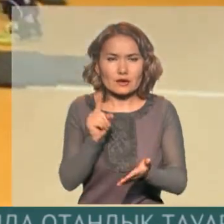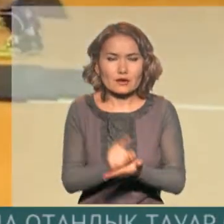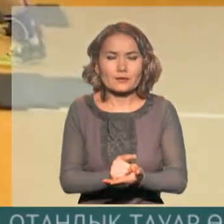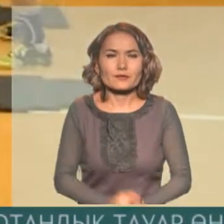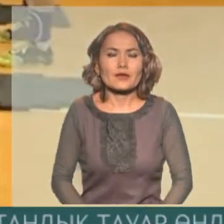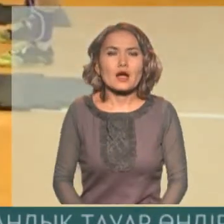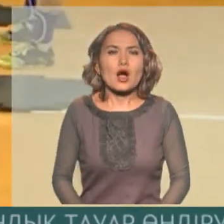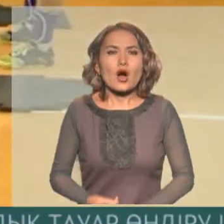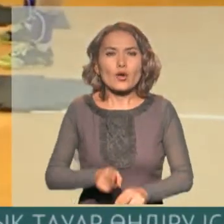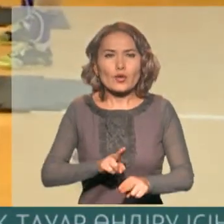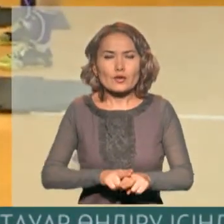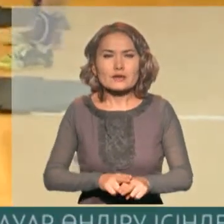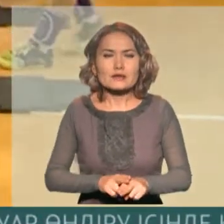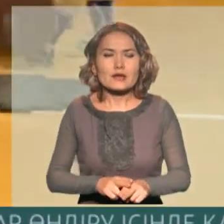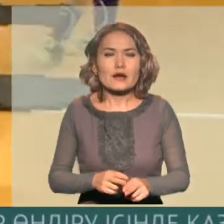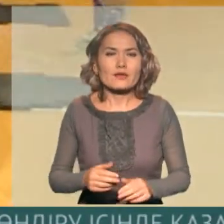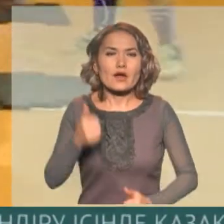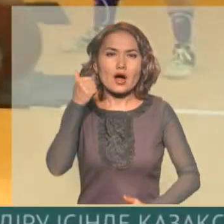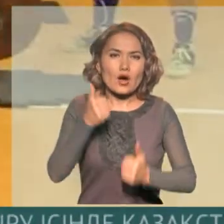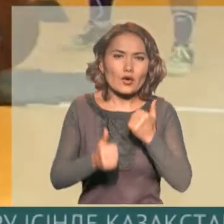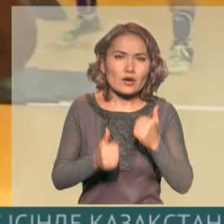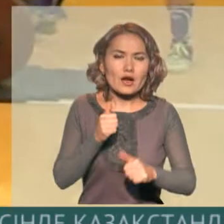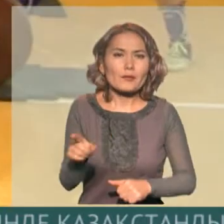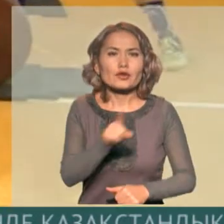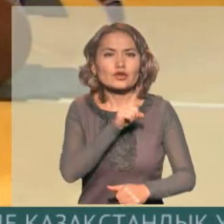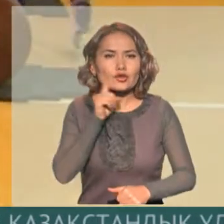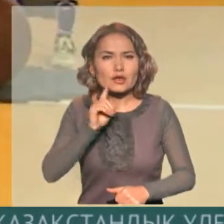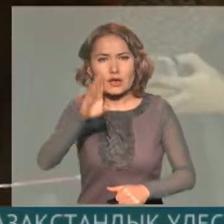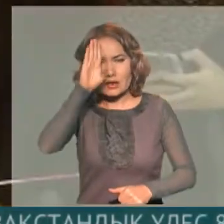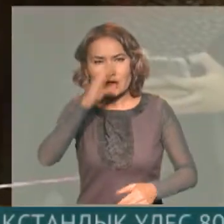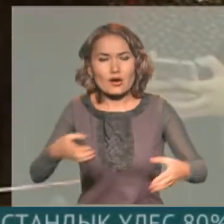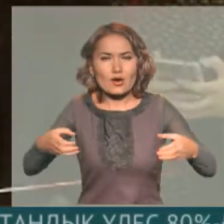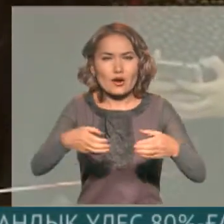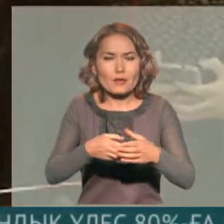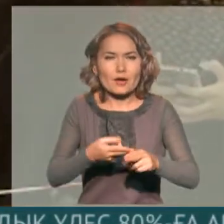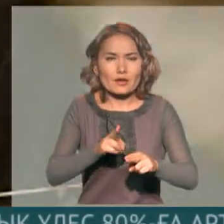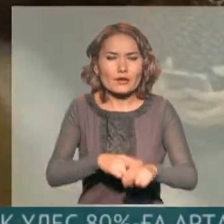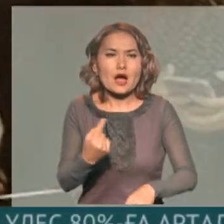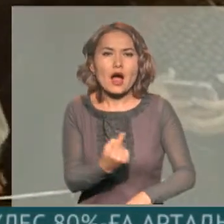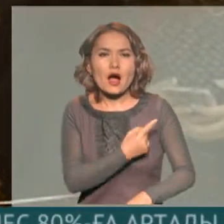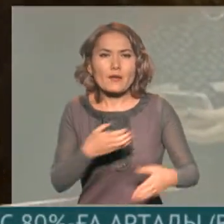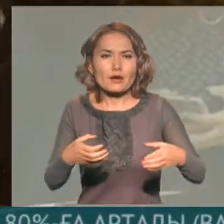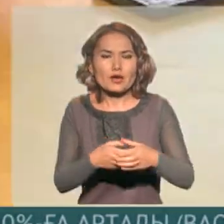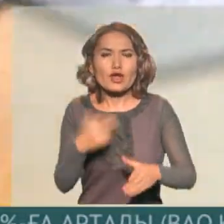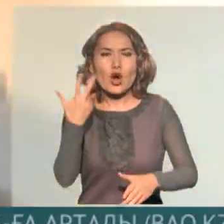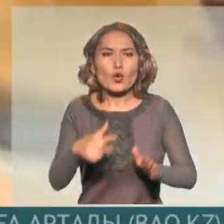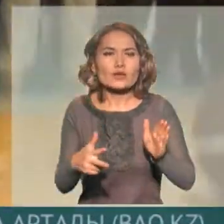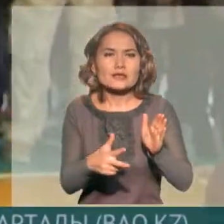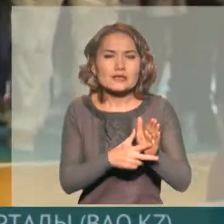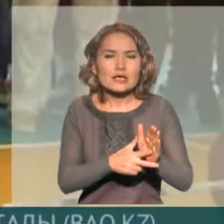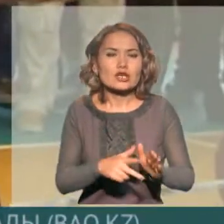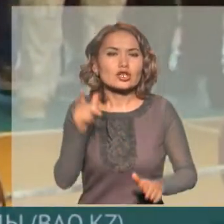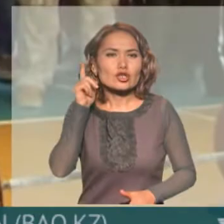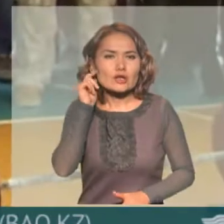Кроссфиттен Men's Health кубогы әуесқойлар мен кәсіпқойлар арасында өтті. Беделді саналатын Мастерс аталымында 38 жастан асқан ерлер